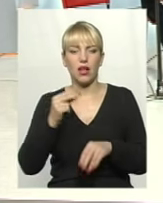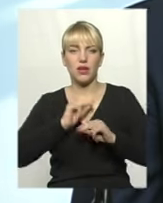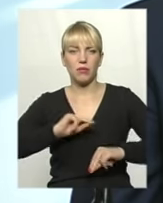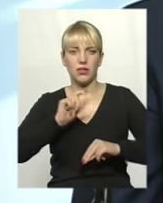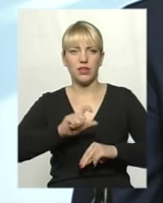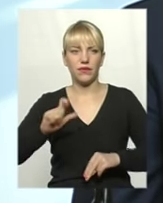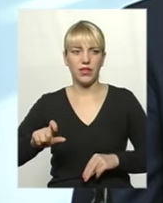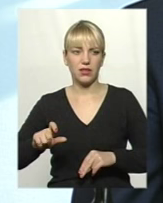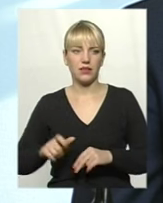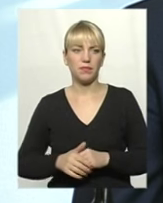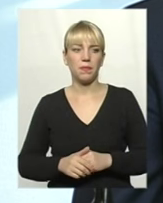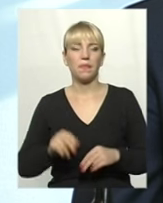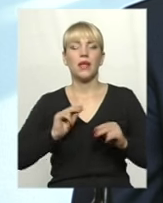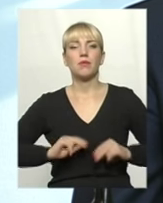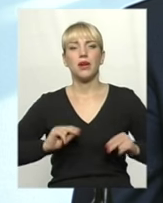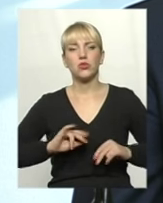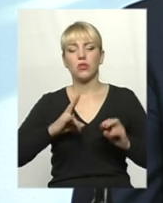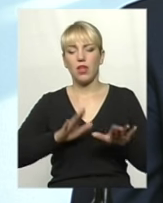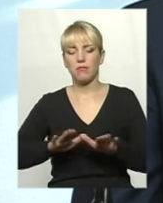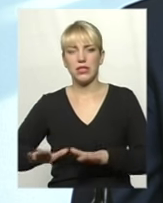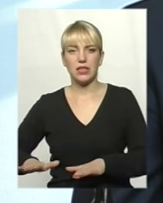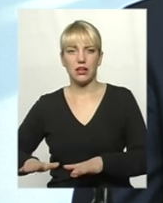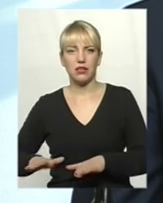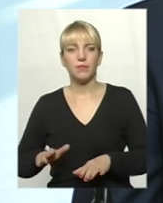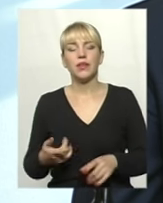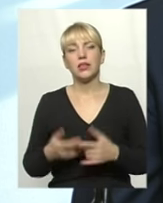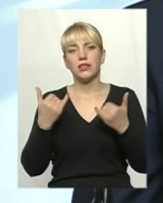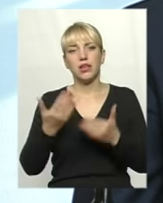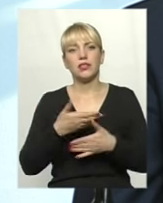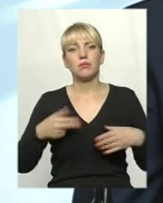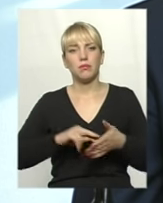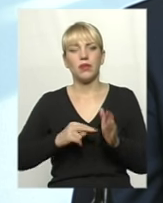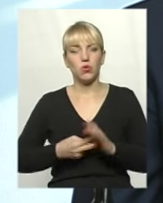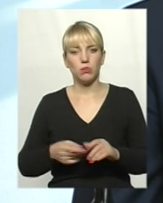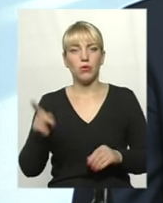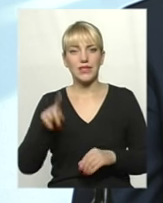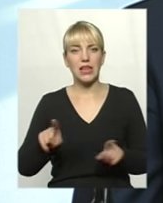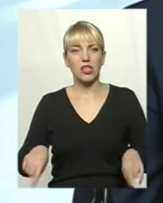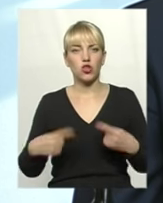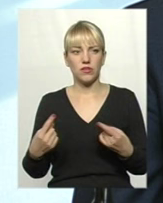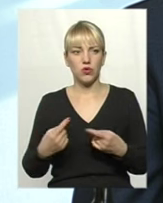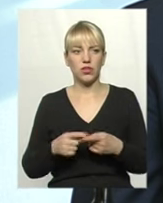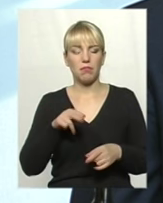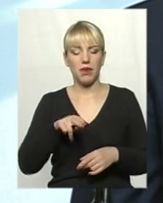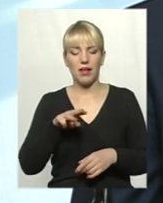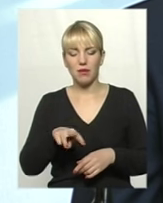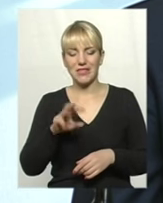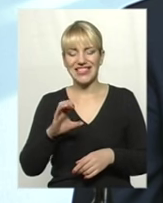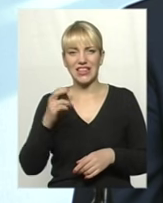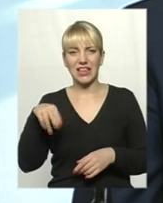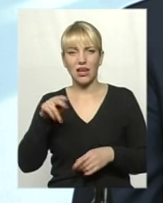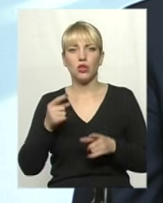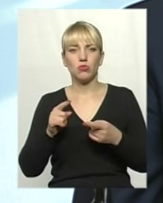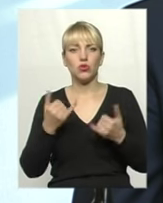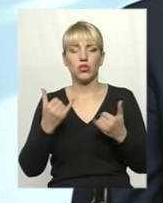працівники працюють на місцях. Зараз ми плануємо все-таки створення ПМСД, тому що на сьогоднішній